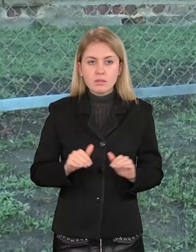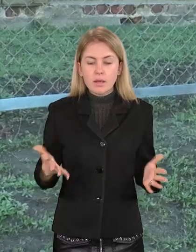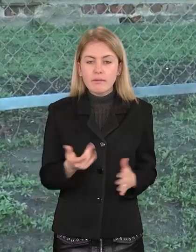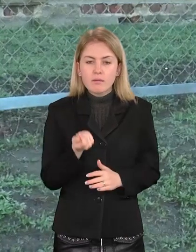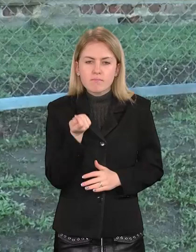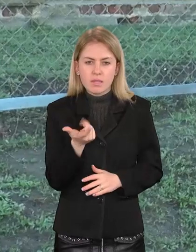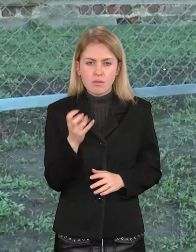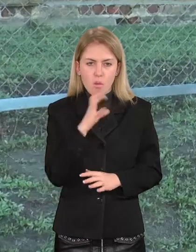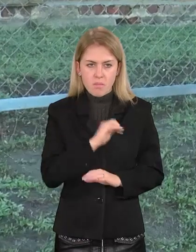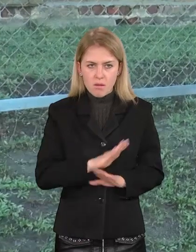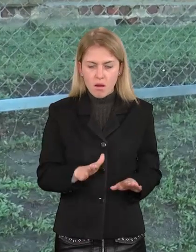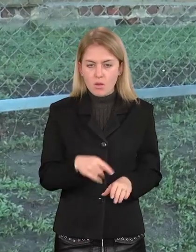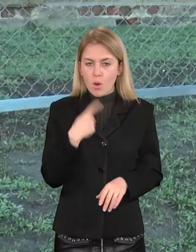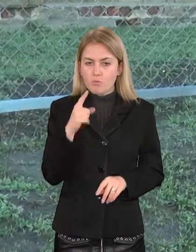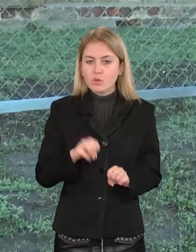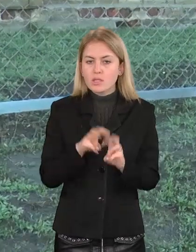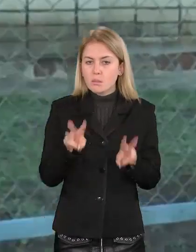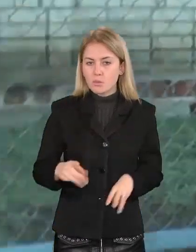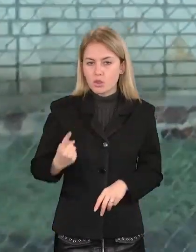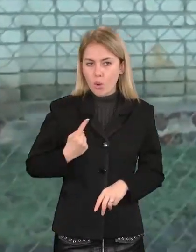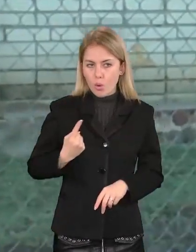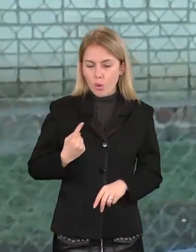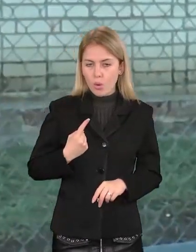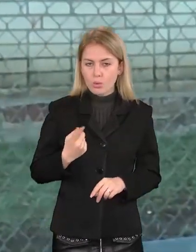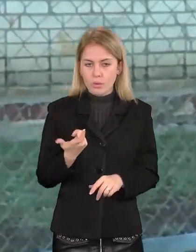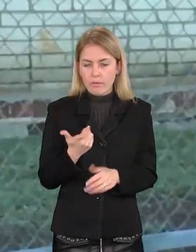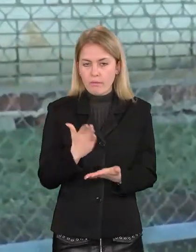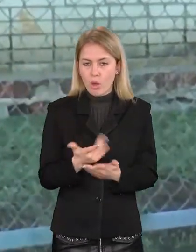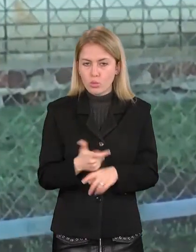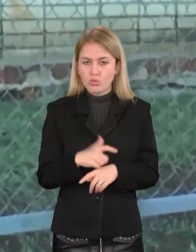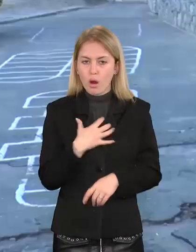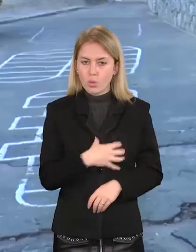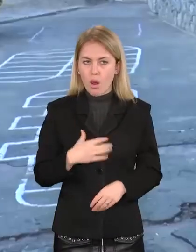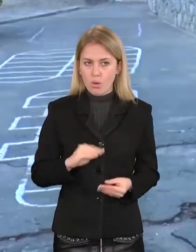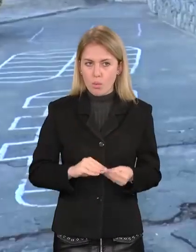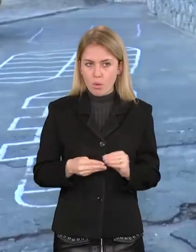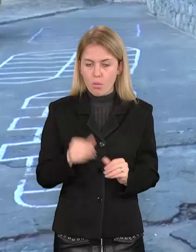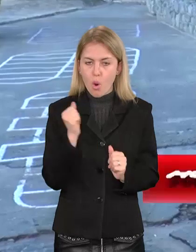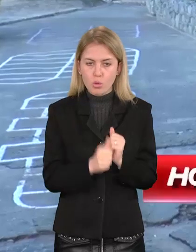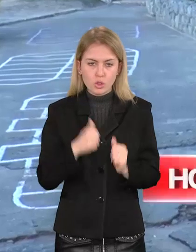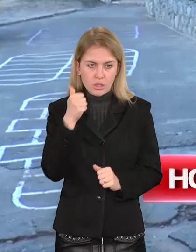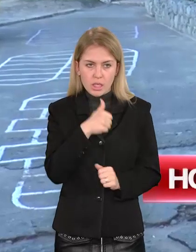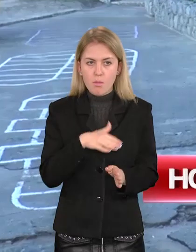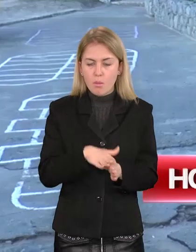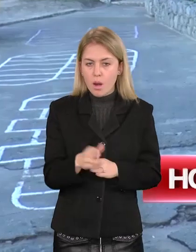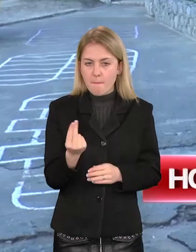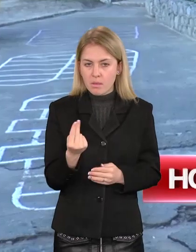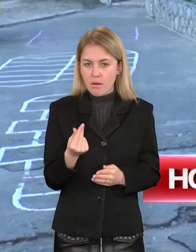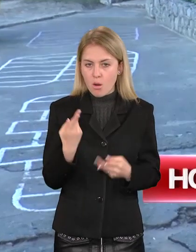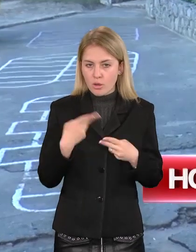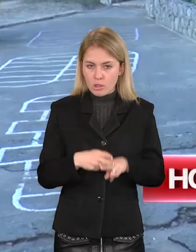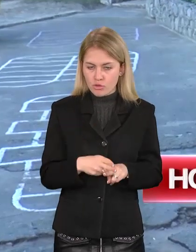обікрали, говорить, що забезпечення охороною закладів освіти є дуже актуальною проблемою. кожний рік поповнюється матеріально-технічна